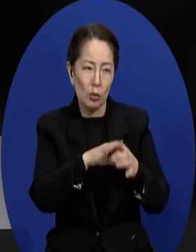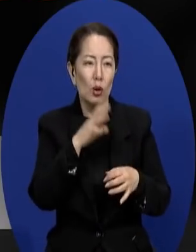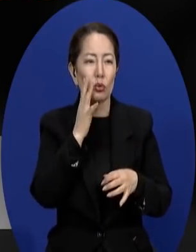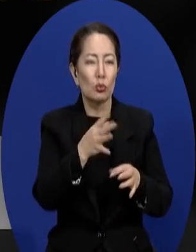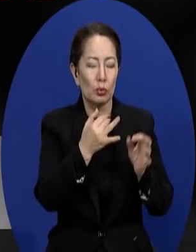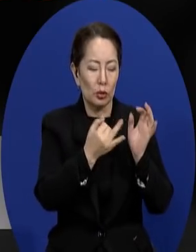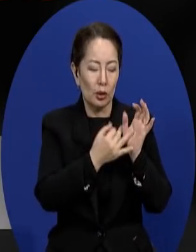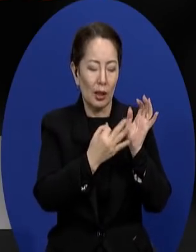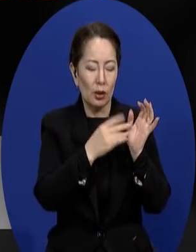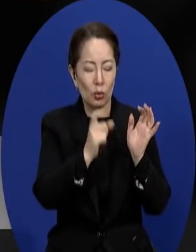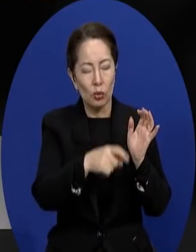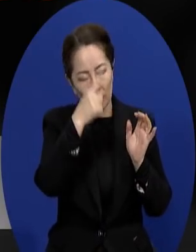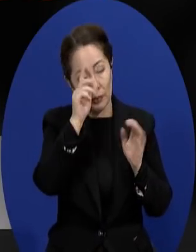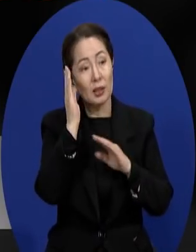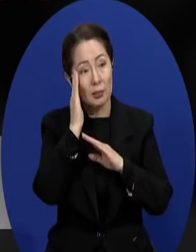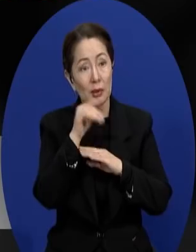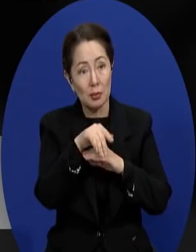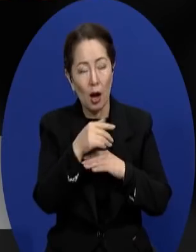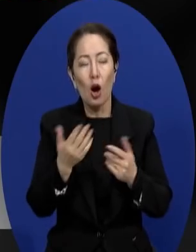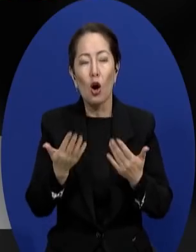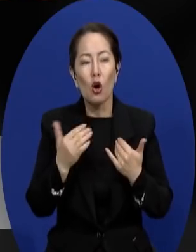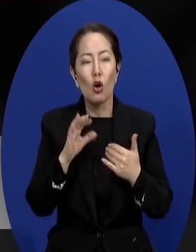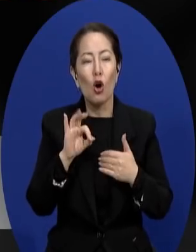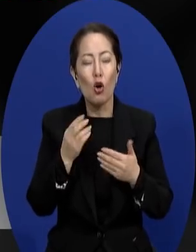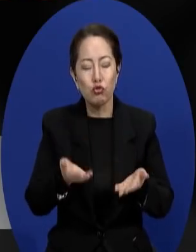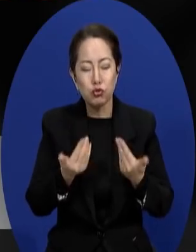иргэн эмнэлэг тавтан эмчлүүлж байгаа бол хөнгөн хэлбэрийн онцтой